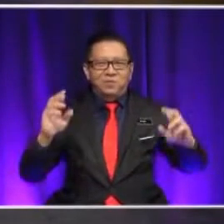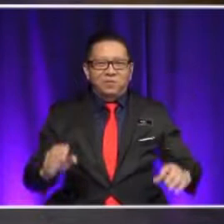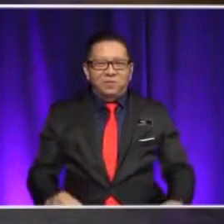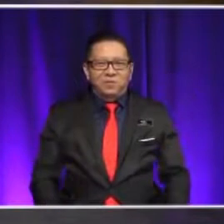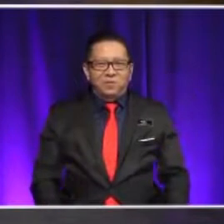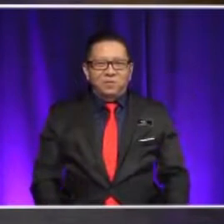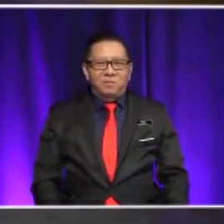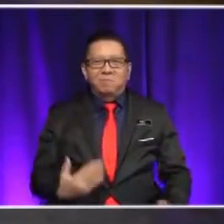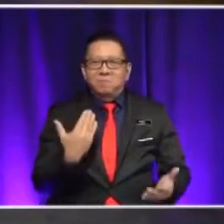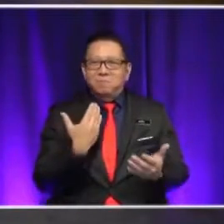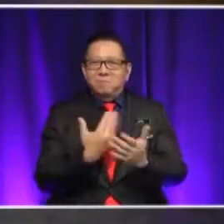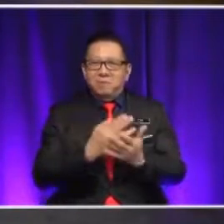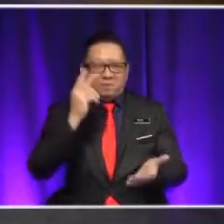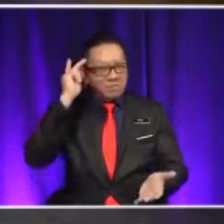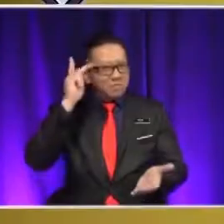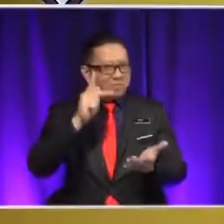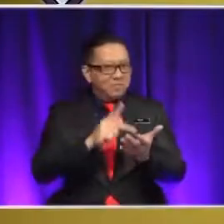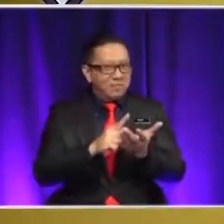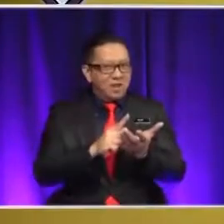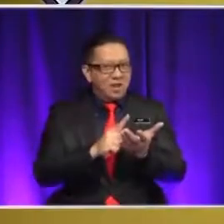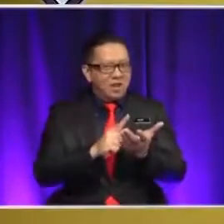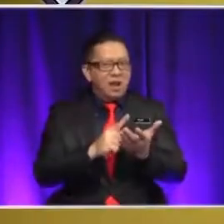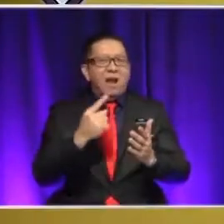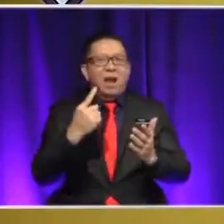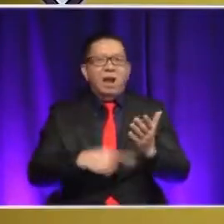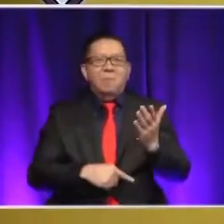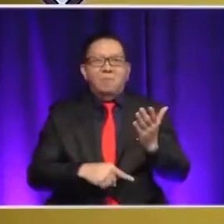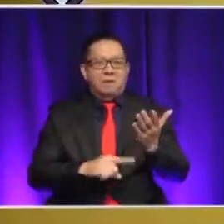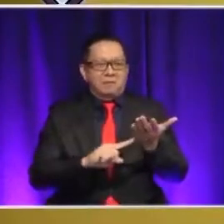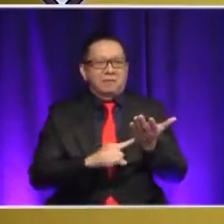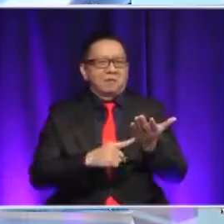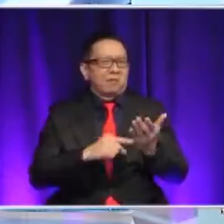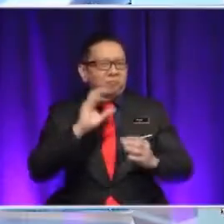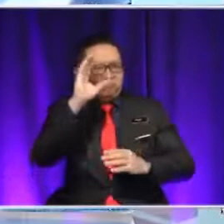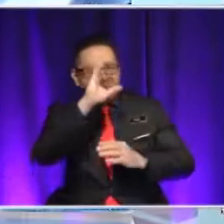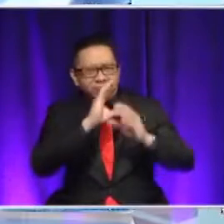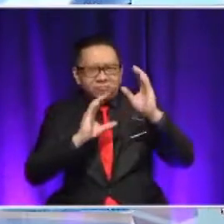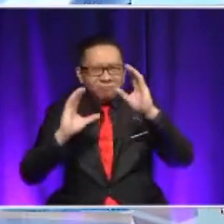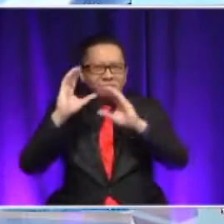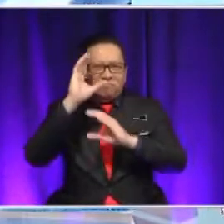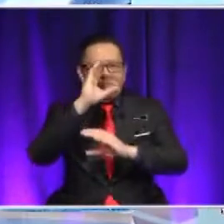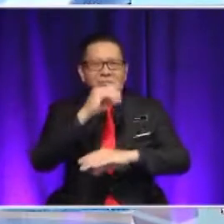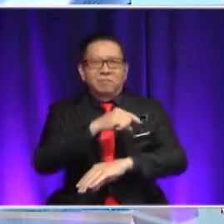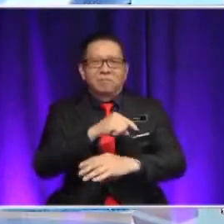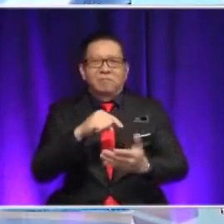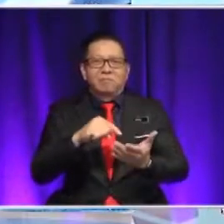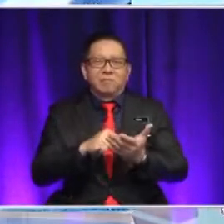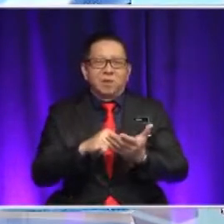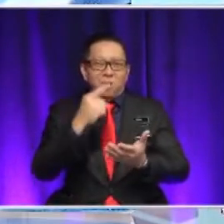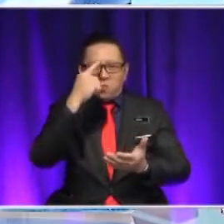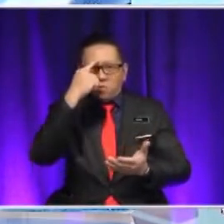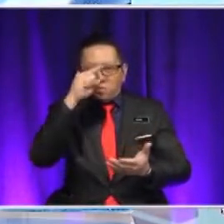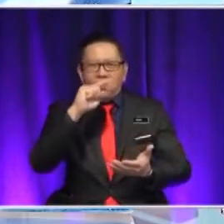fine sebagai pengenalan mukadimah apapun yang kita akan truk hari Oke untuk pengetahuan Ivan dan penonton di rumah